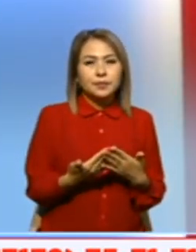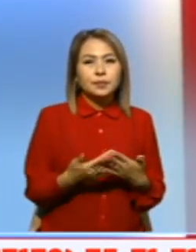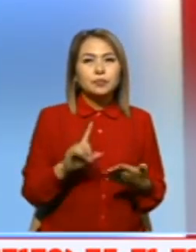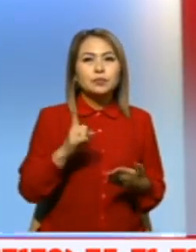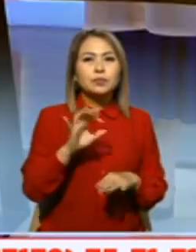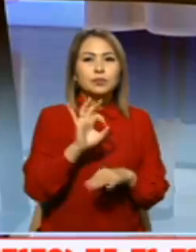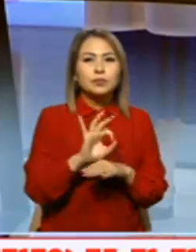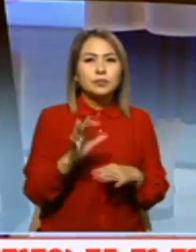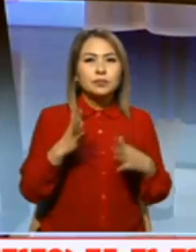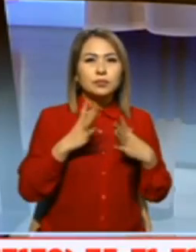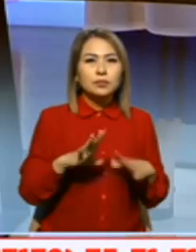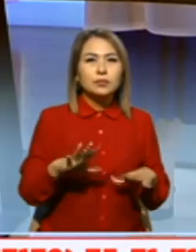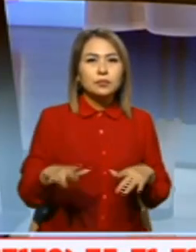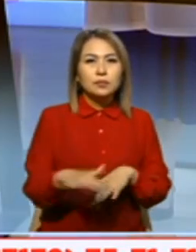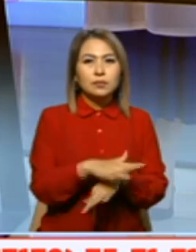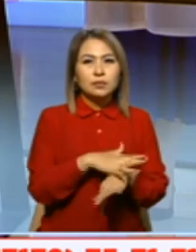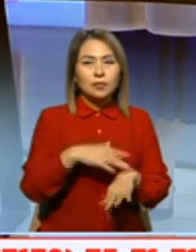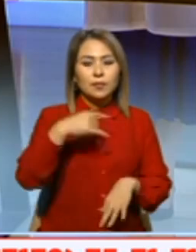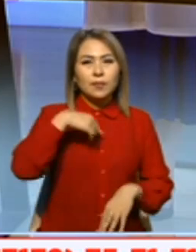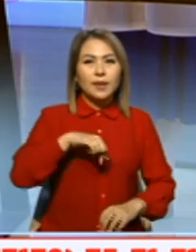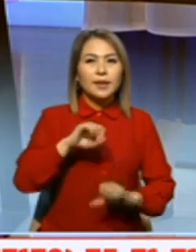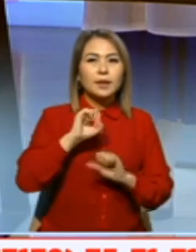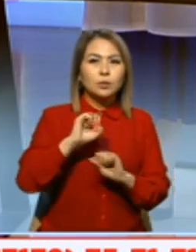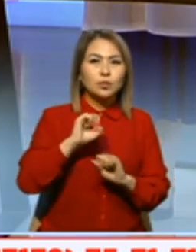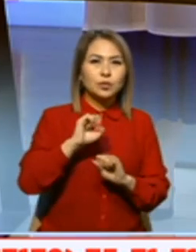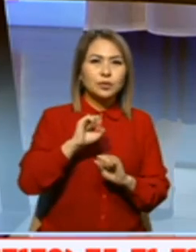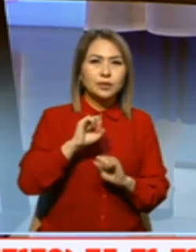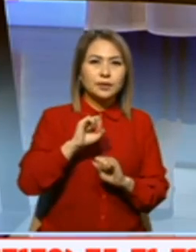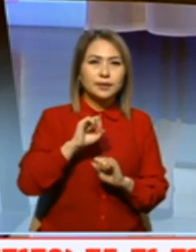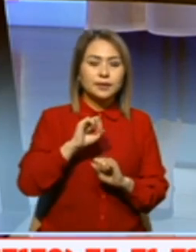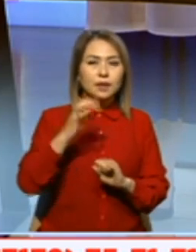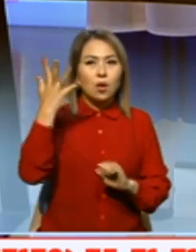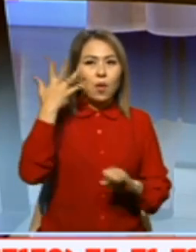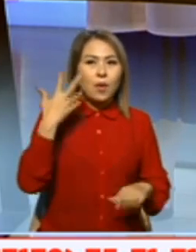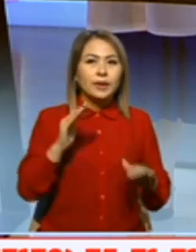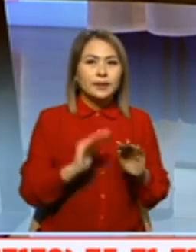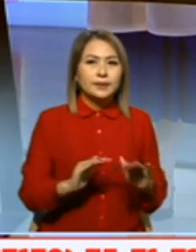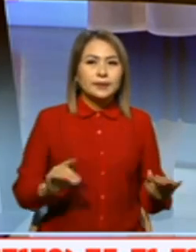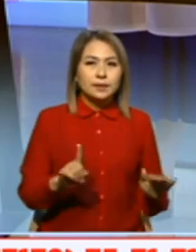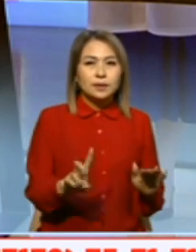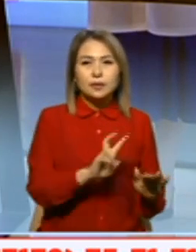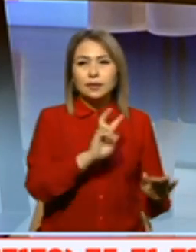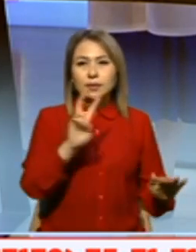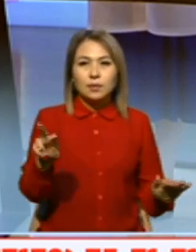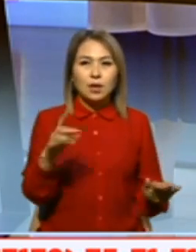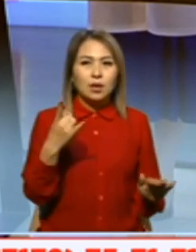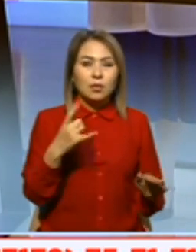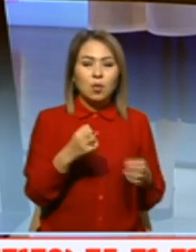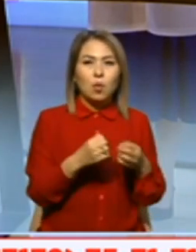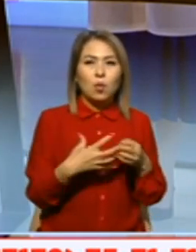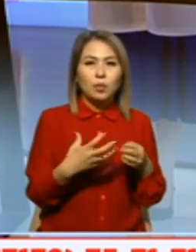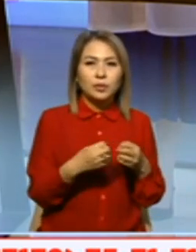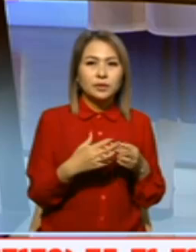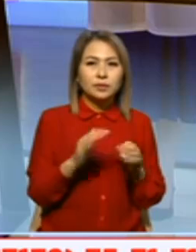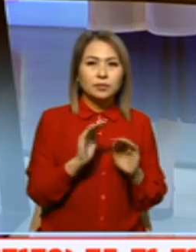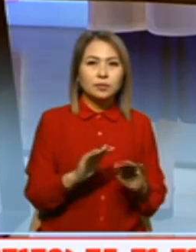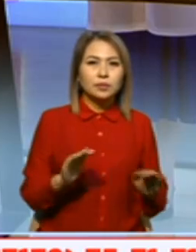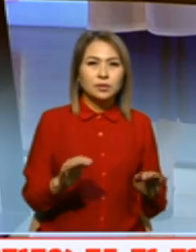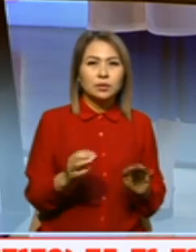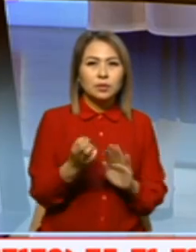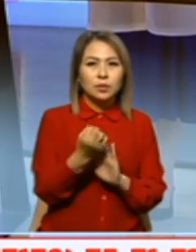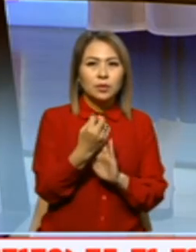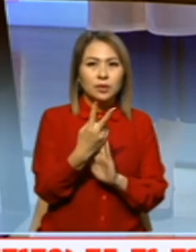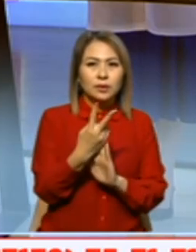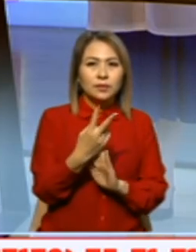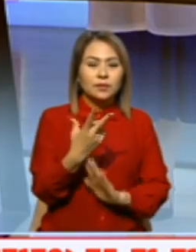ауырған жоқ? Өйткені коллективный иммунитет деген нәрсе бар. Мысалы балабақшаға барды бала, оның 15 баланың бір 12-сі